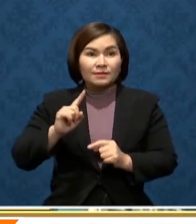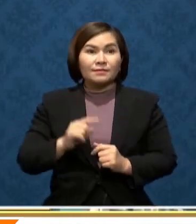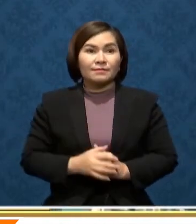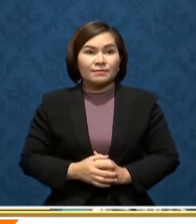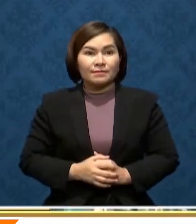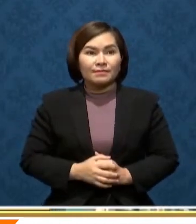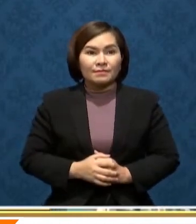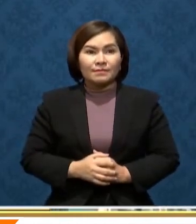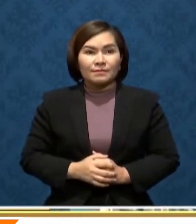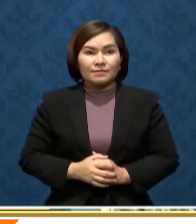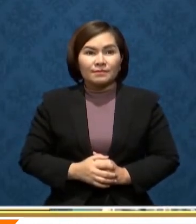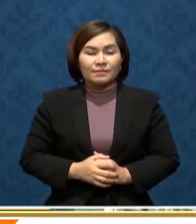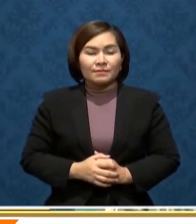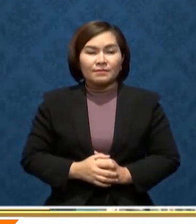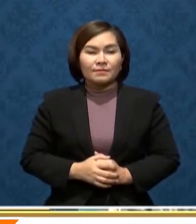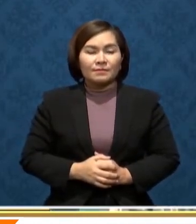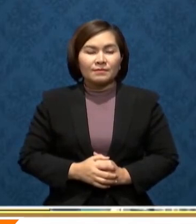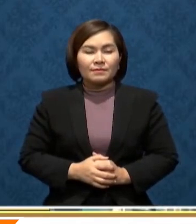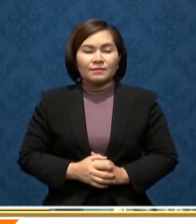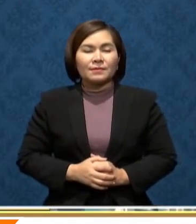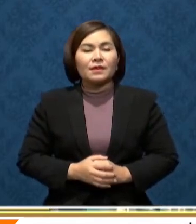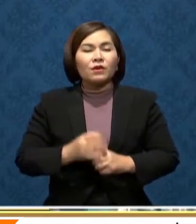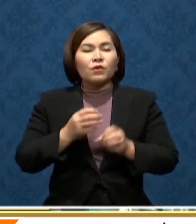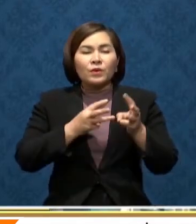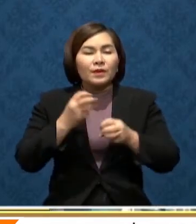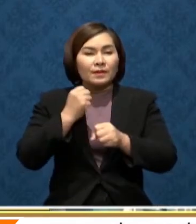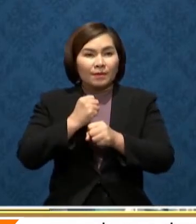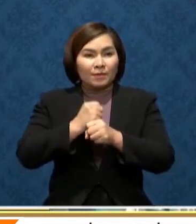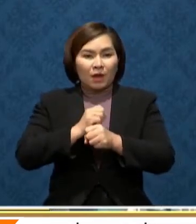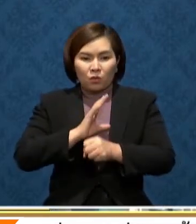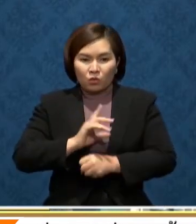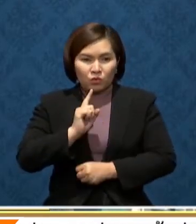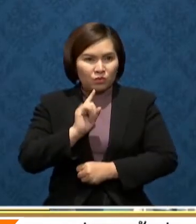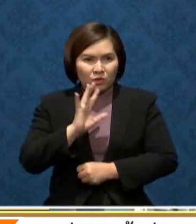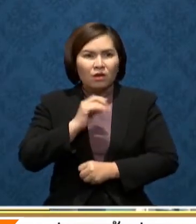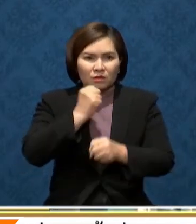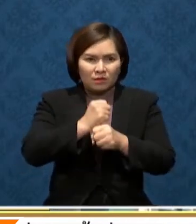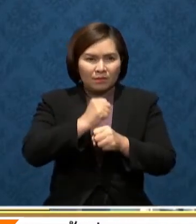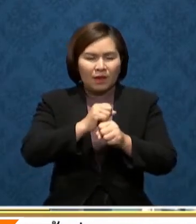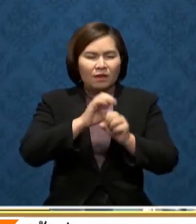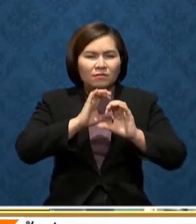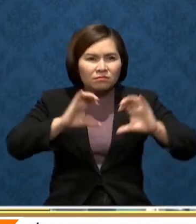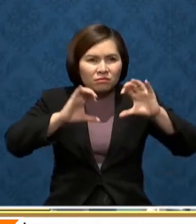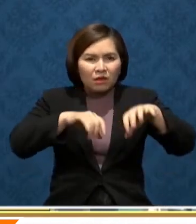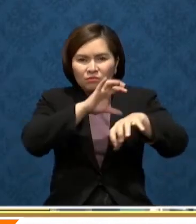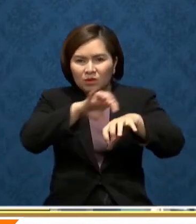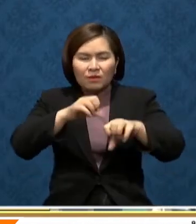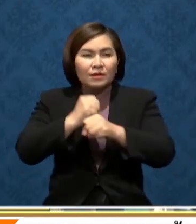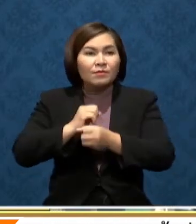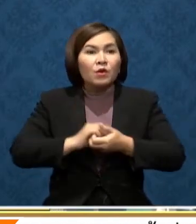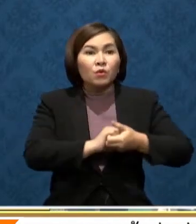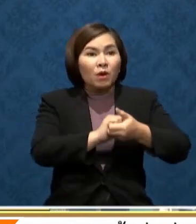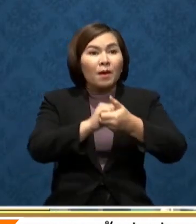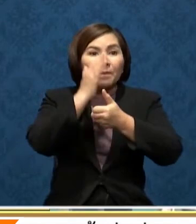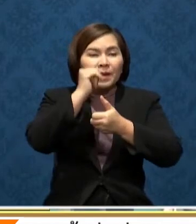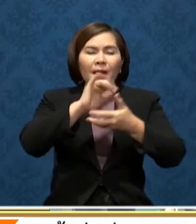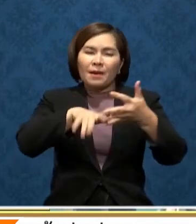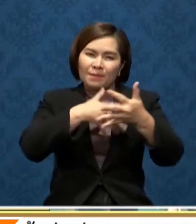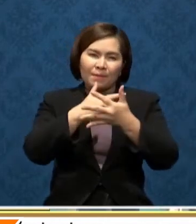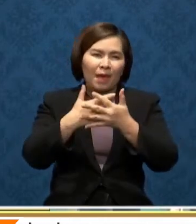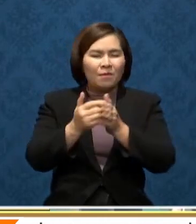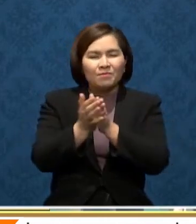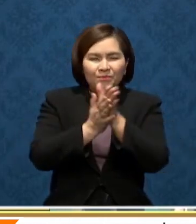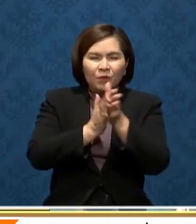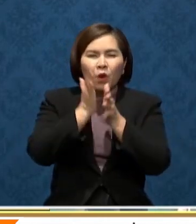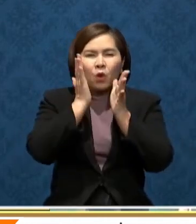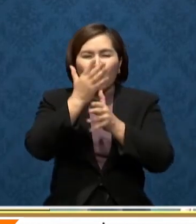จำเป็นต้องทำงานร่วมกับส่วนราชการอื่นๆเพื่อสร้างมาตรการจูงใจที่ดีพอในการ